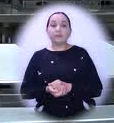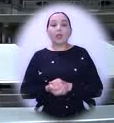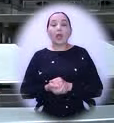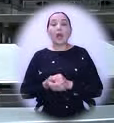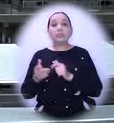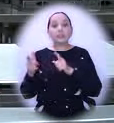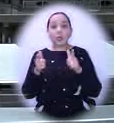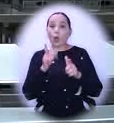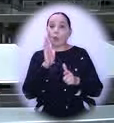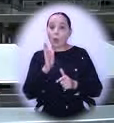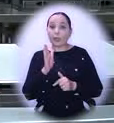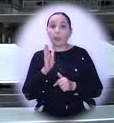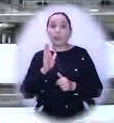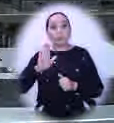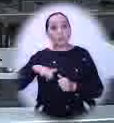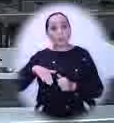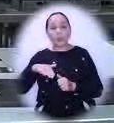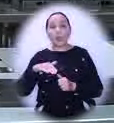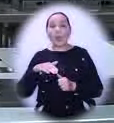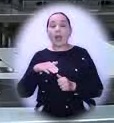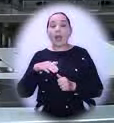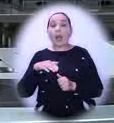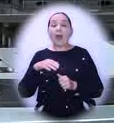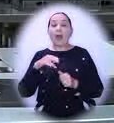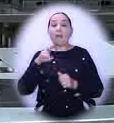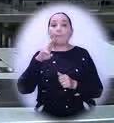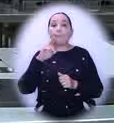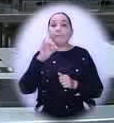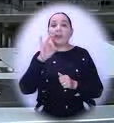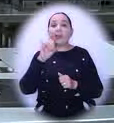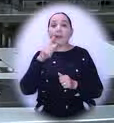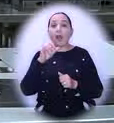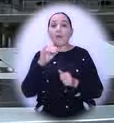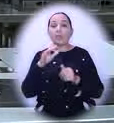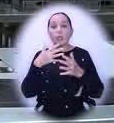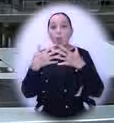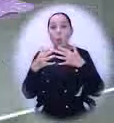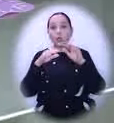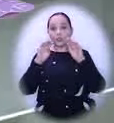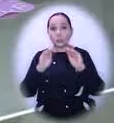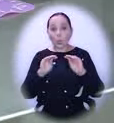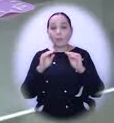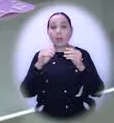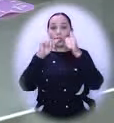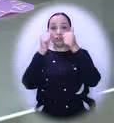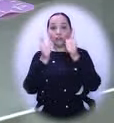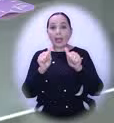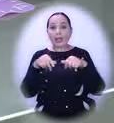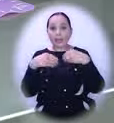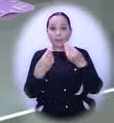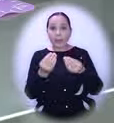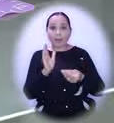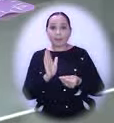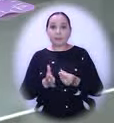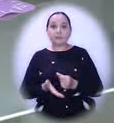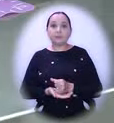Solib olganimizdan so'ng pergament qog'oz qo'yib shakl berib olamiz.